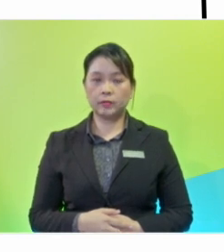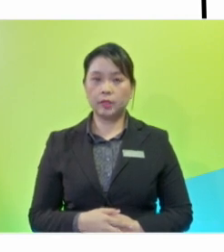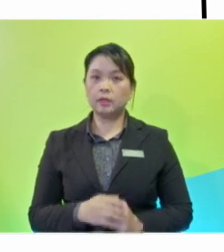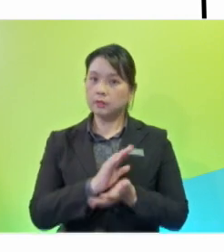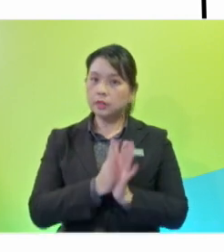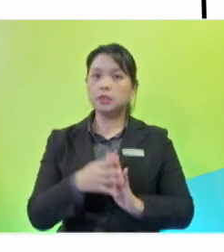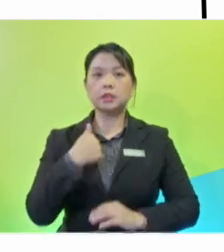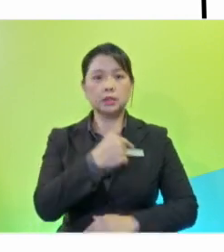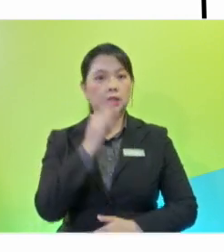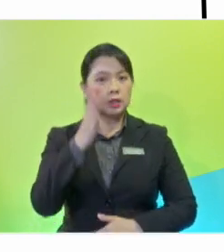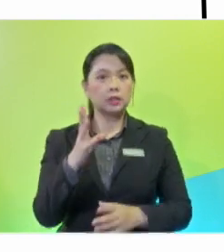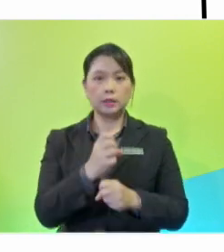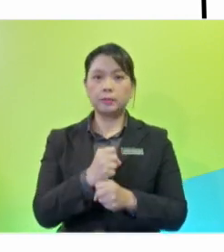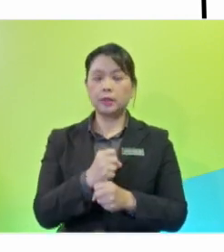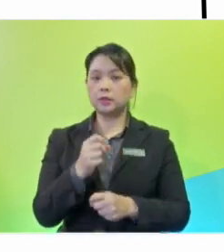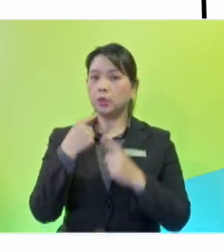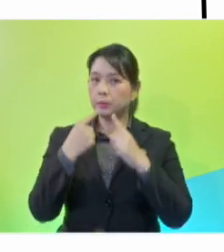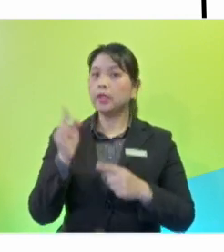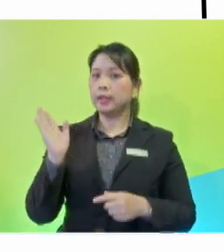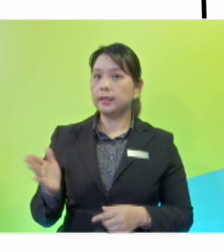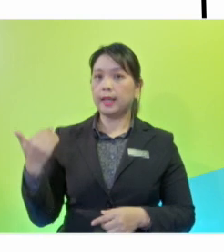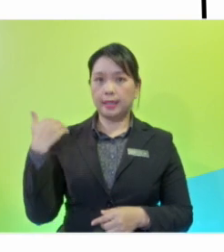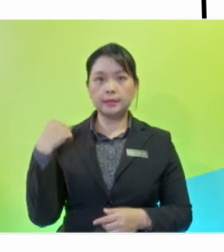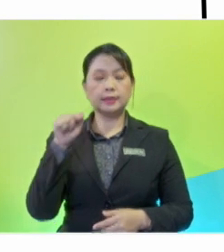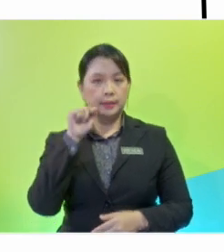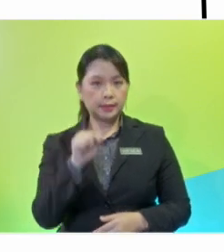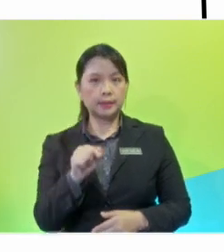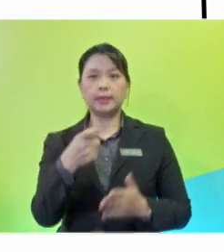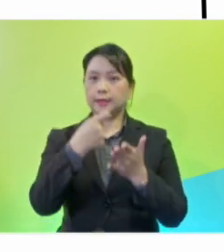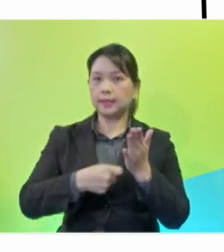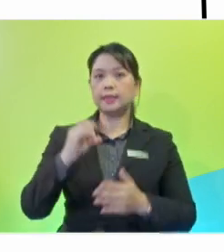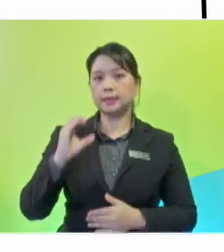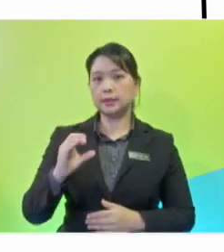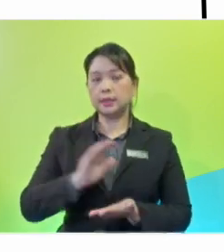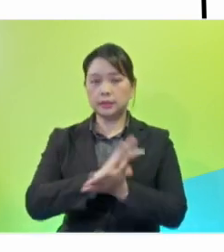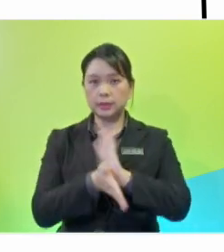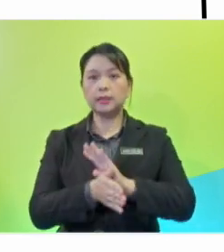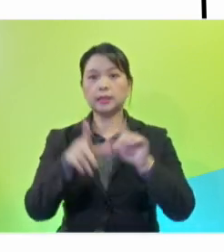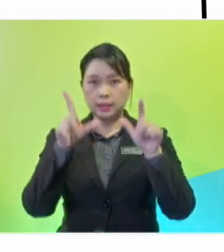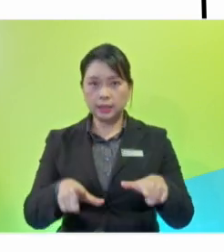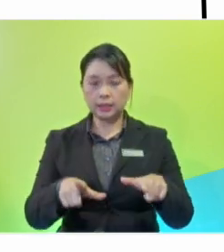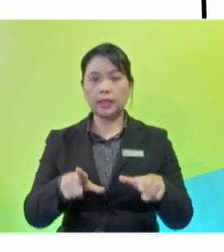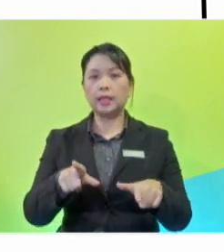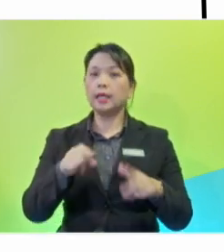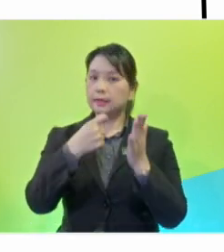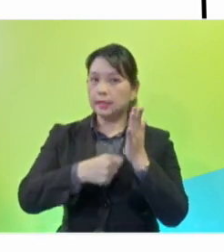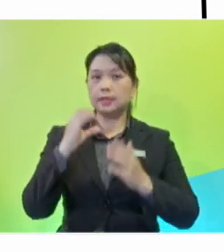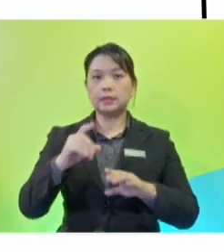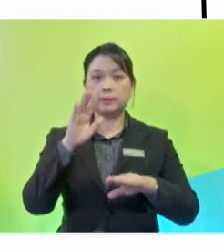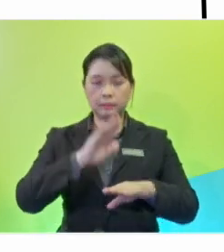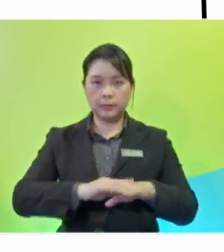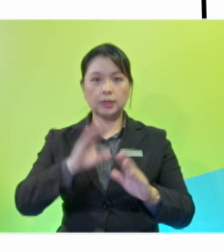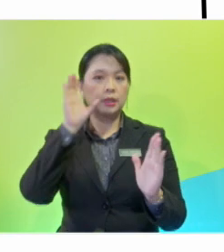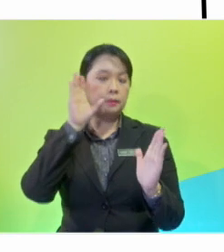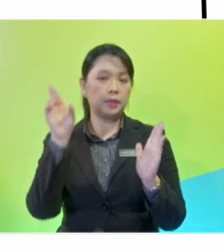kita akan dapat 5 negatif 2 ini adalah nilai titik c kita Oke pada gambar aja kemudian kita